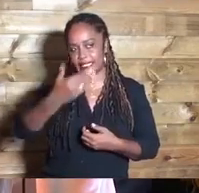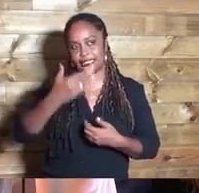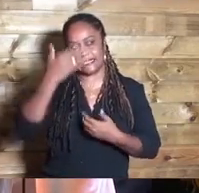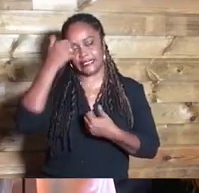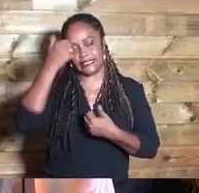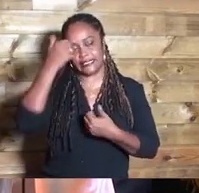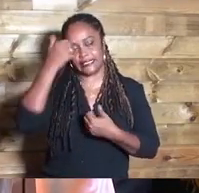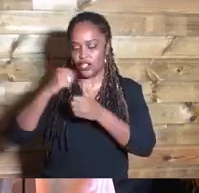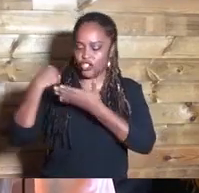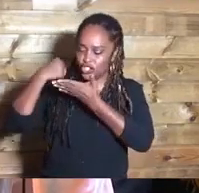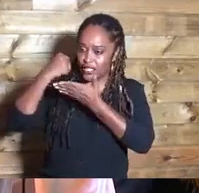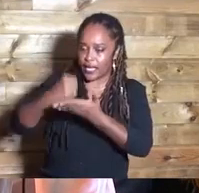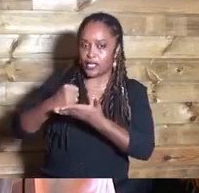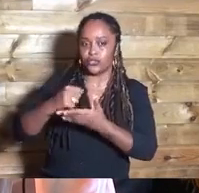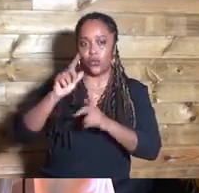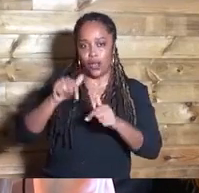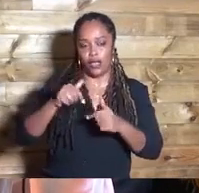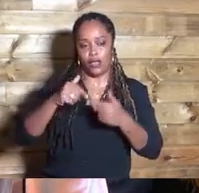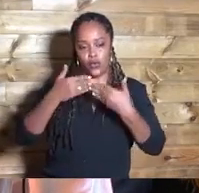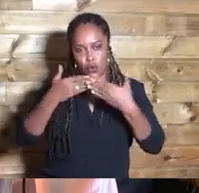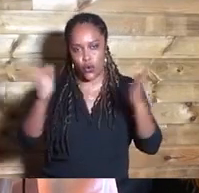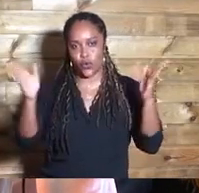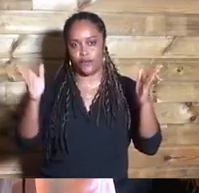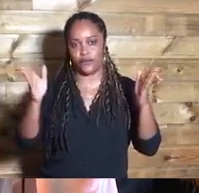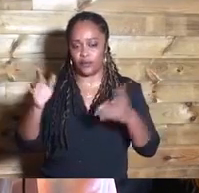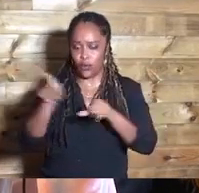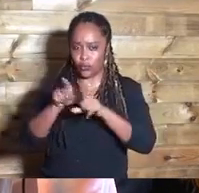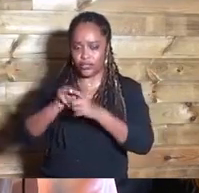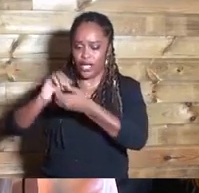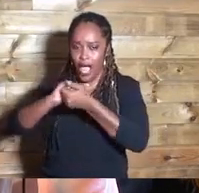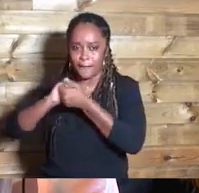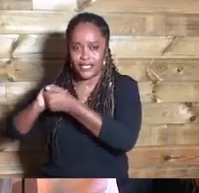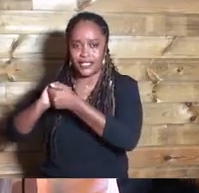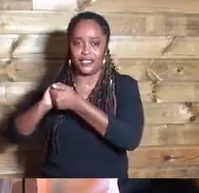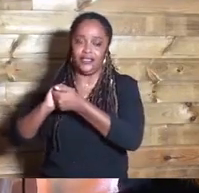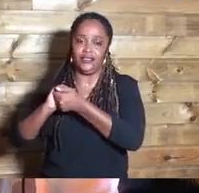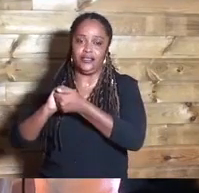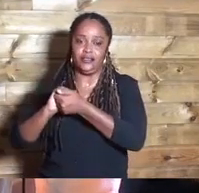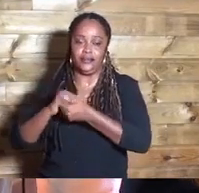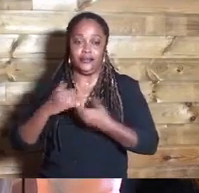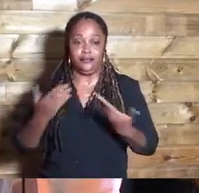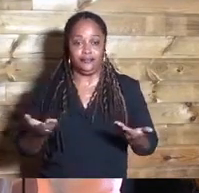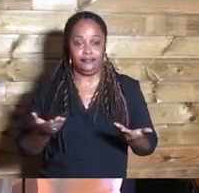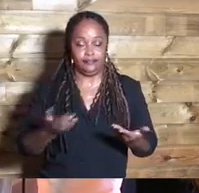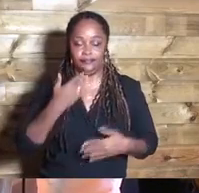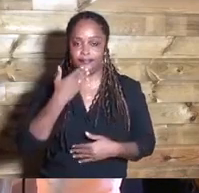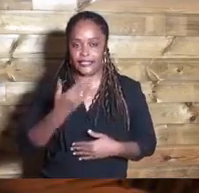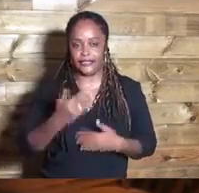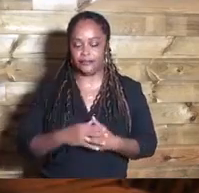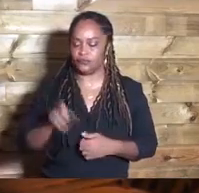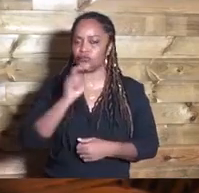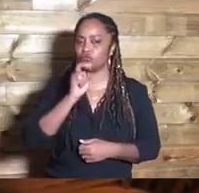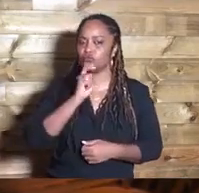génération en moi ça et merci de rappeler Zanmi Azot ça. Alors, tout à l'heure